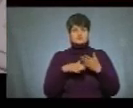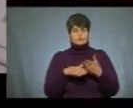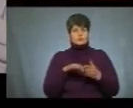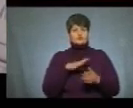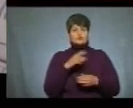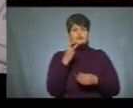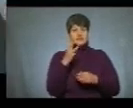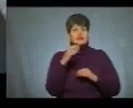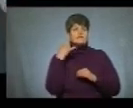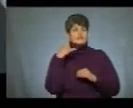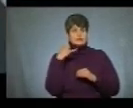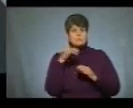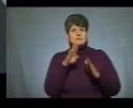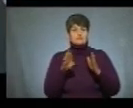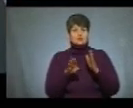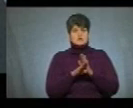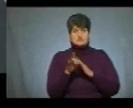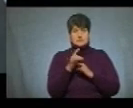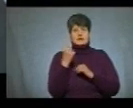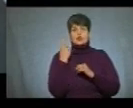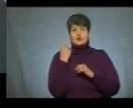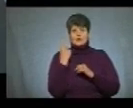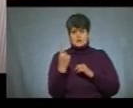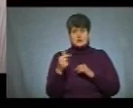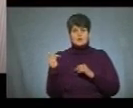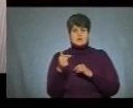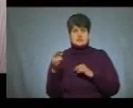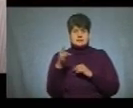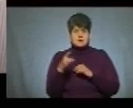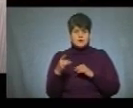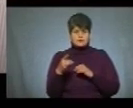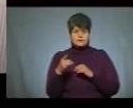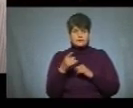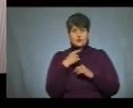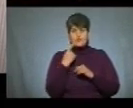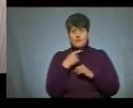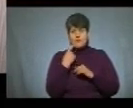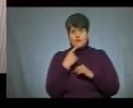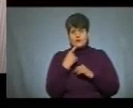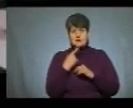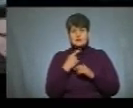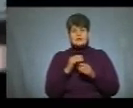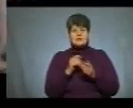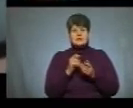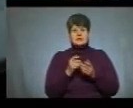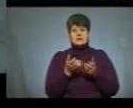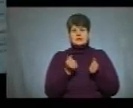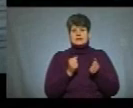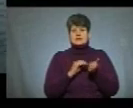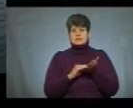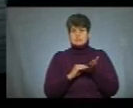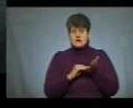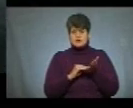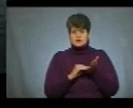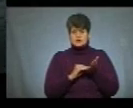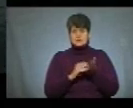три виклики від жителів Підволочиського району і один від жителя Гусятинського району, каже диспетчер Інна Стецюк. Поступив виклик